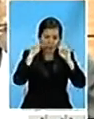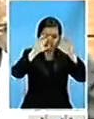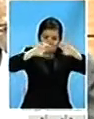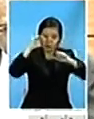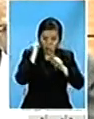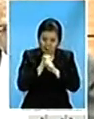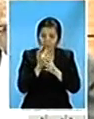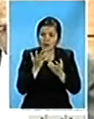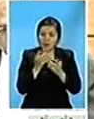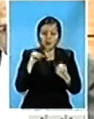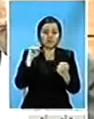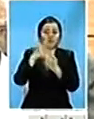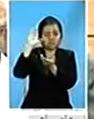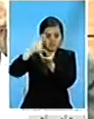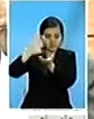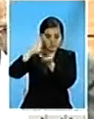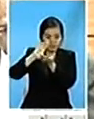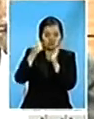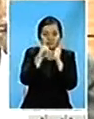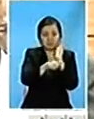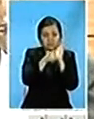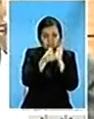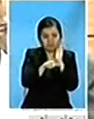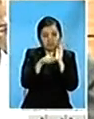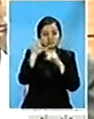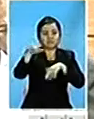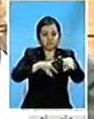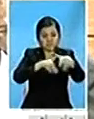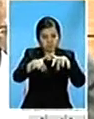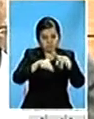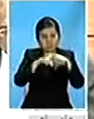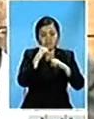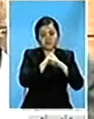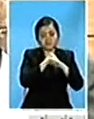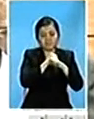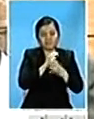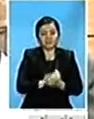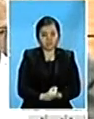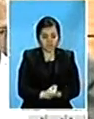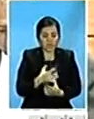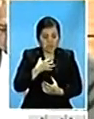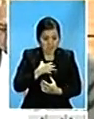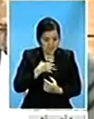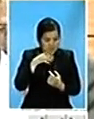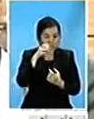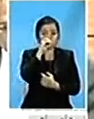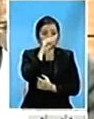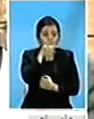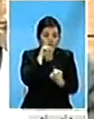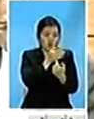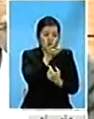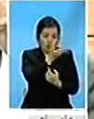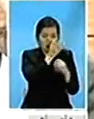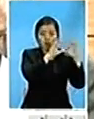ทำโดยการใช้เงินภาษีของพี่น้องประชาชนอีกต่างหากนะครับเพราะฉะนั้นสิ่งที่ผมอยากที่จะเน้นเนี่ยคืออยากที่จะขอให้รัฐบา